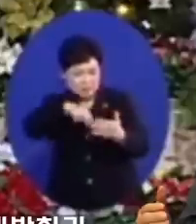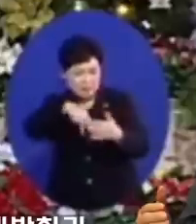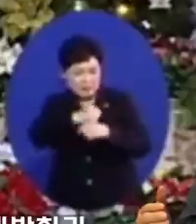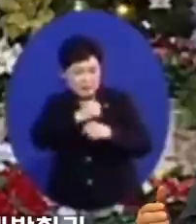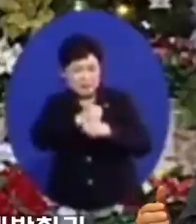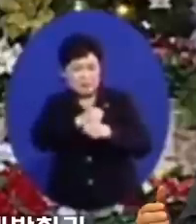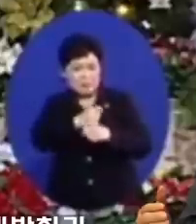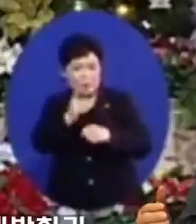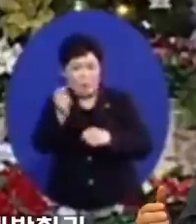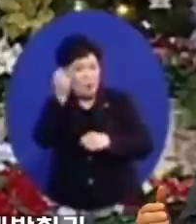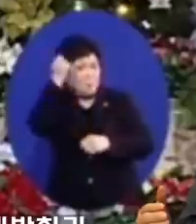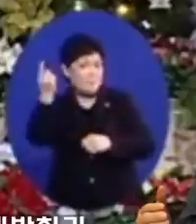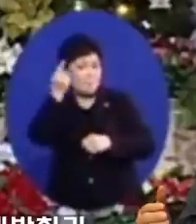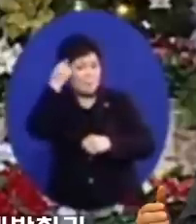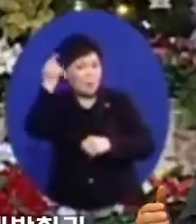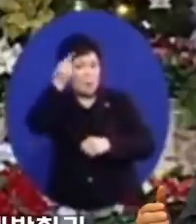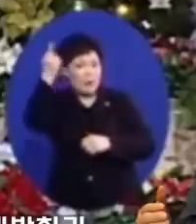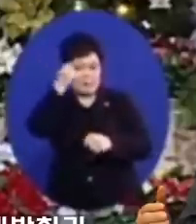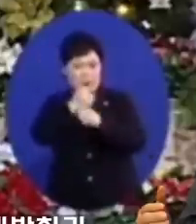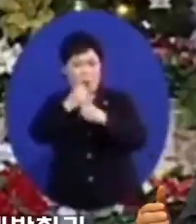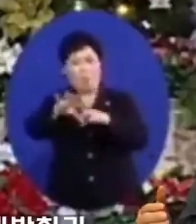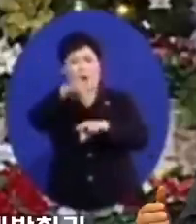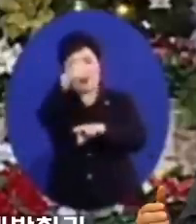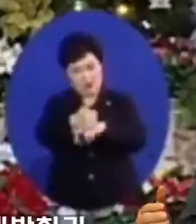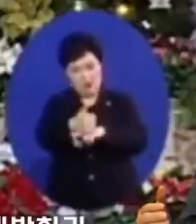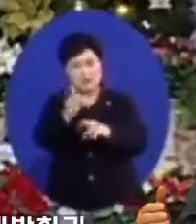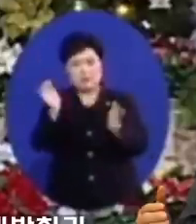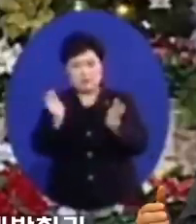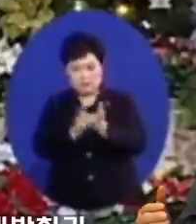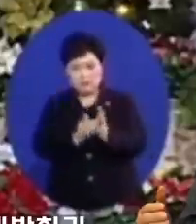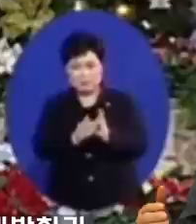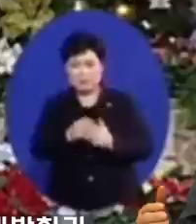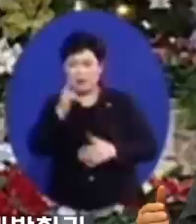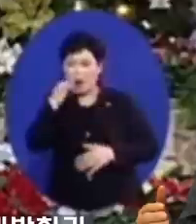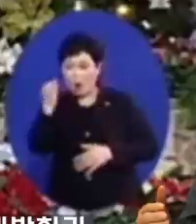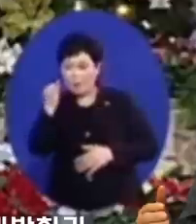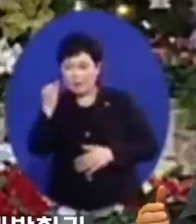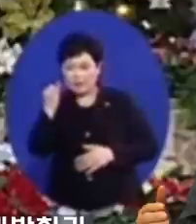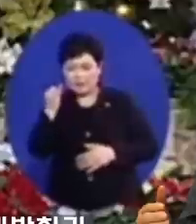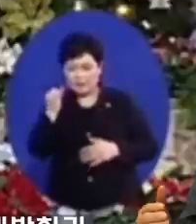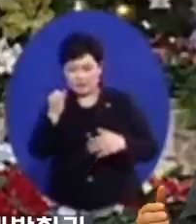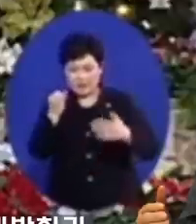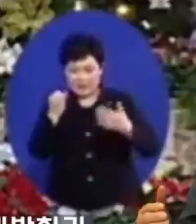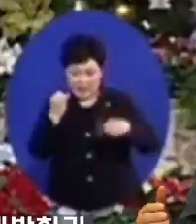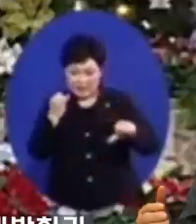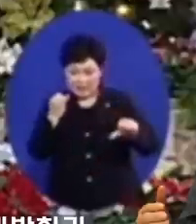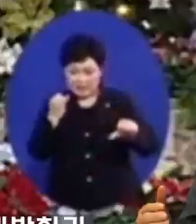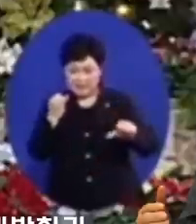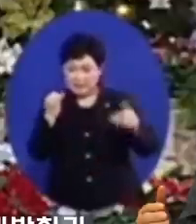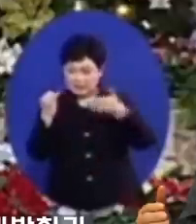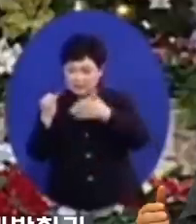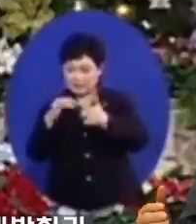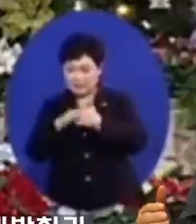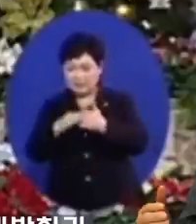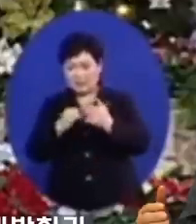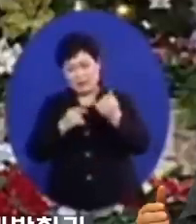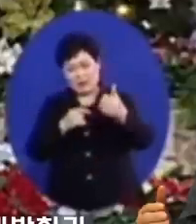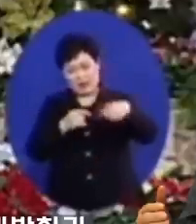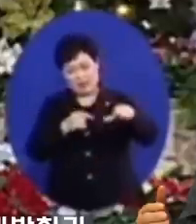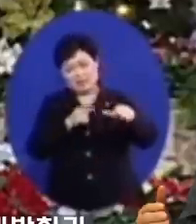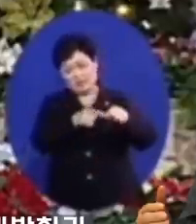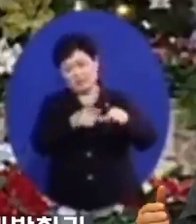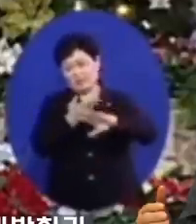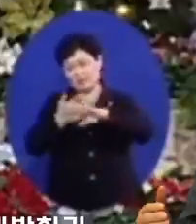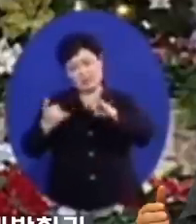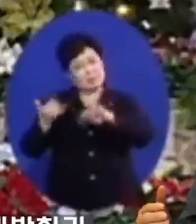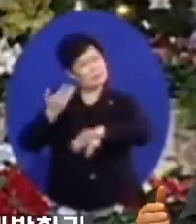길로 인도했습니다. 에디슨이 발명 1호를 들고 어머니에게 갔을 때 그 어머니는 이렇게 말했습니다. 나는 내가 남다른 애라는 것을